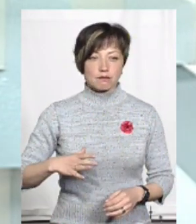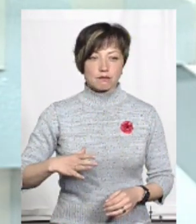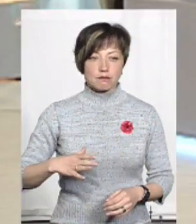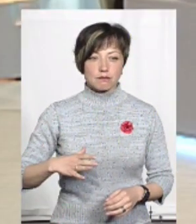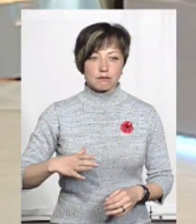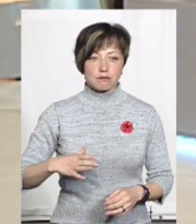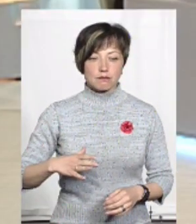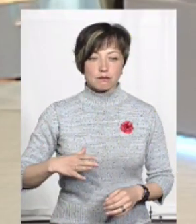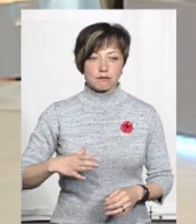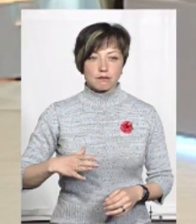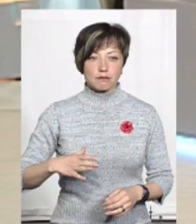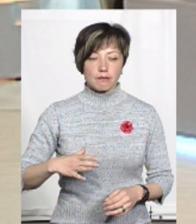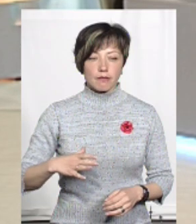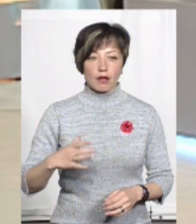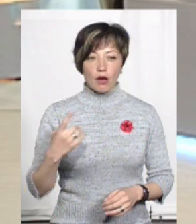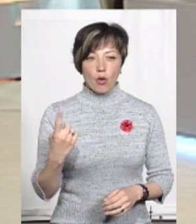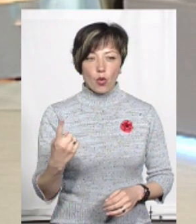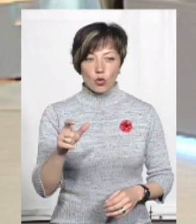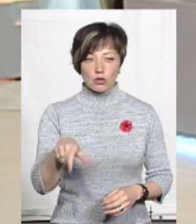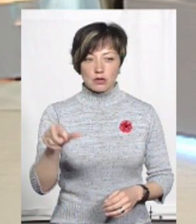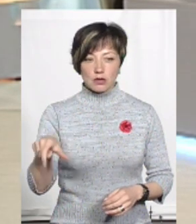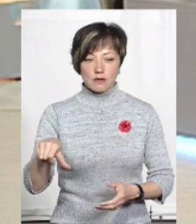були змушені одні виступати